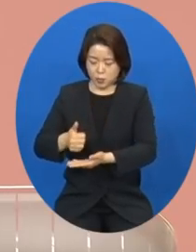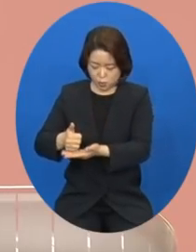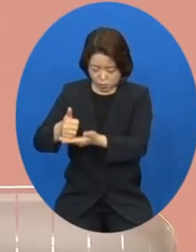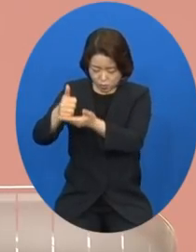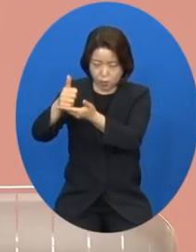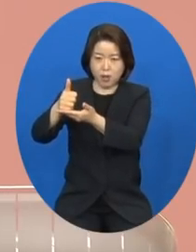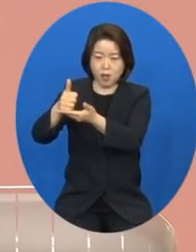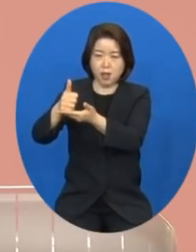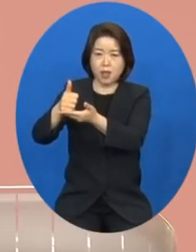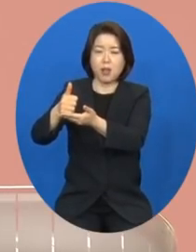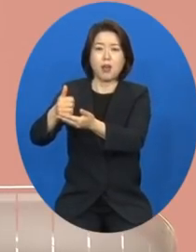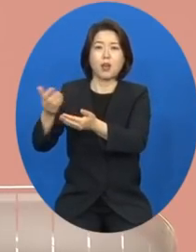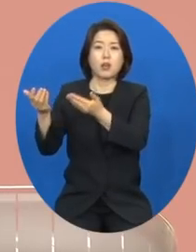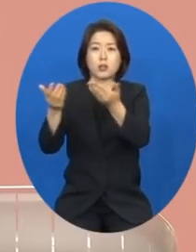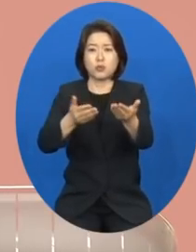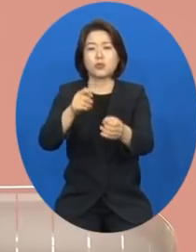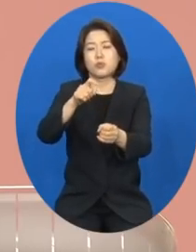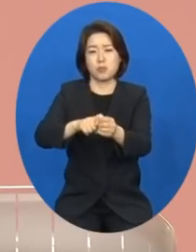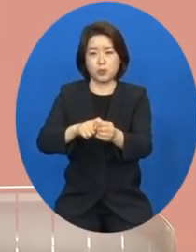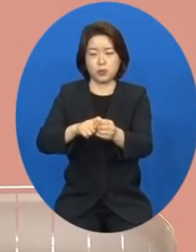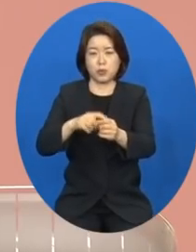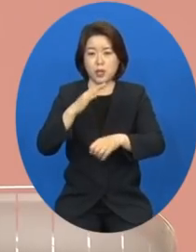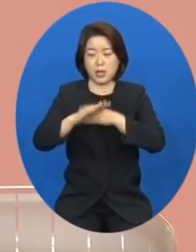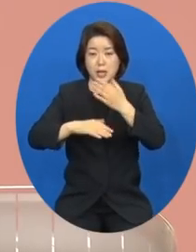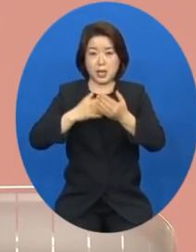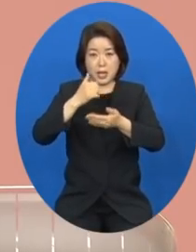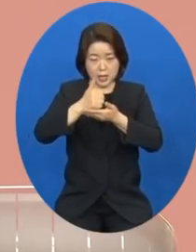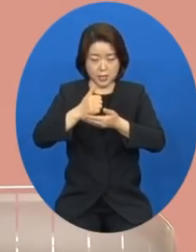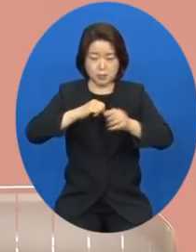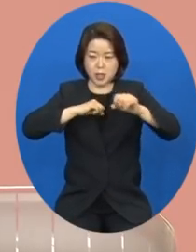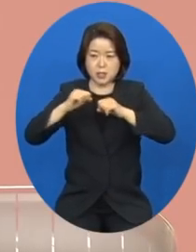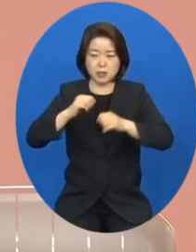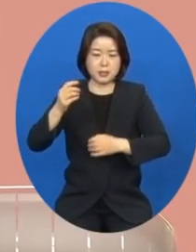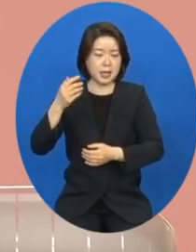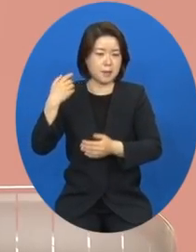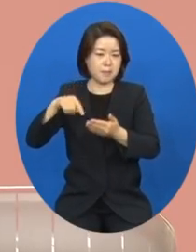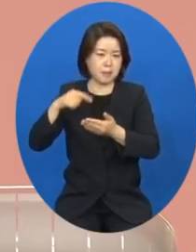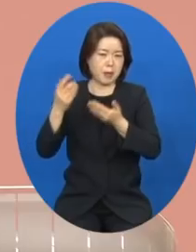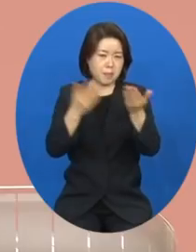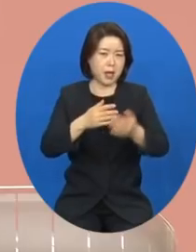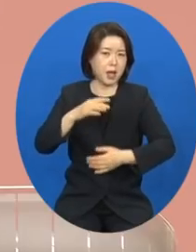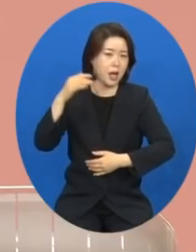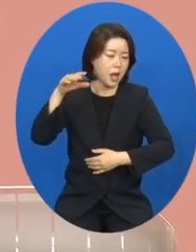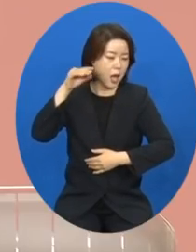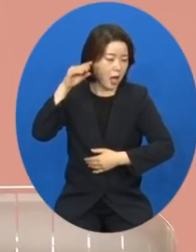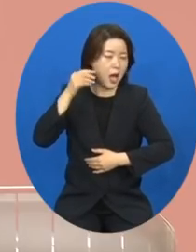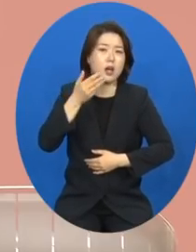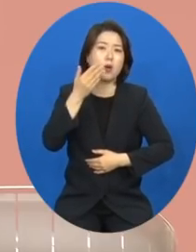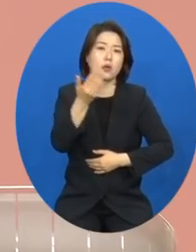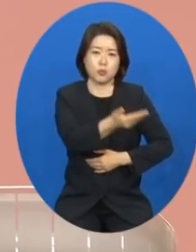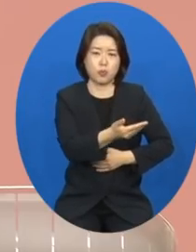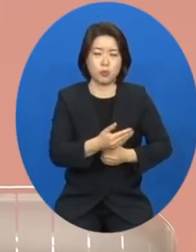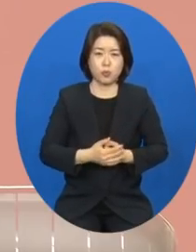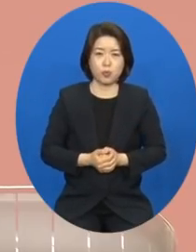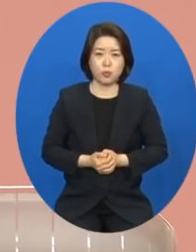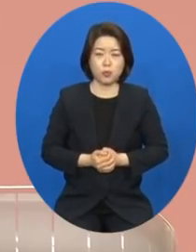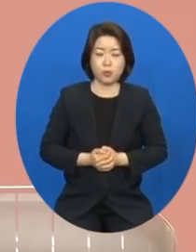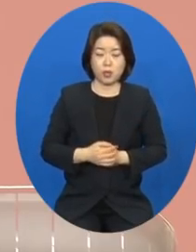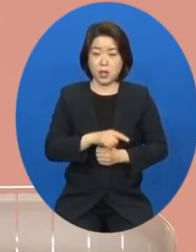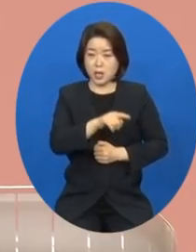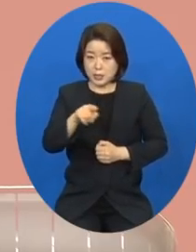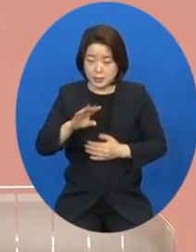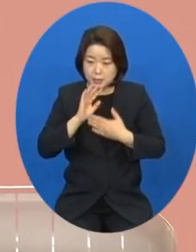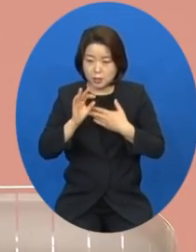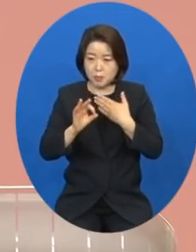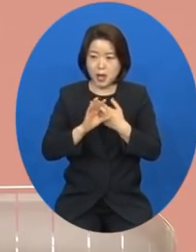하기 위해서 하나님의 역사를 들려 주라 는 거예요 그러면 그 이야기를 들을 때에 아이들은 세상의 본질을